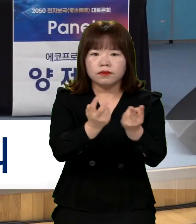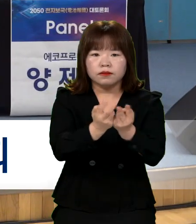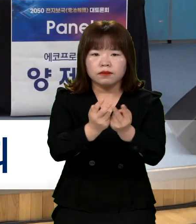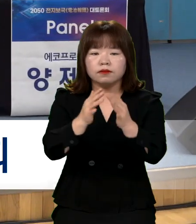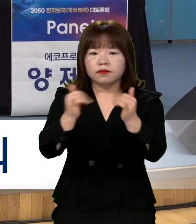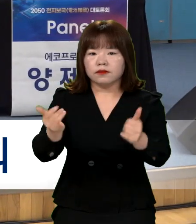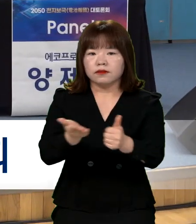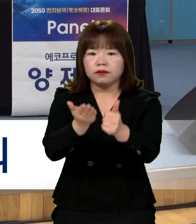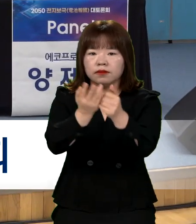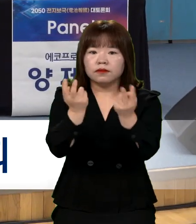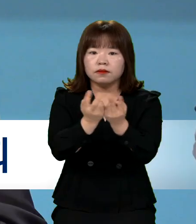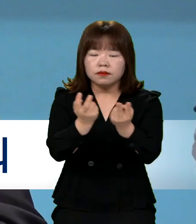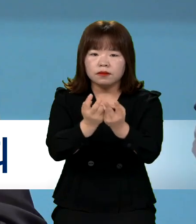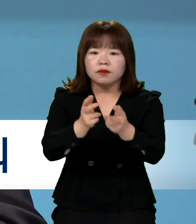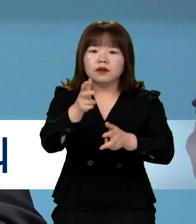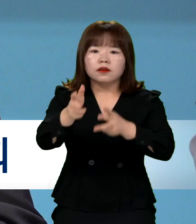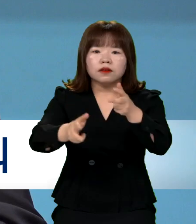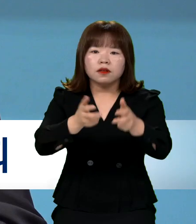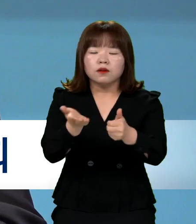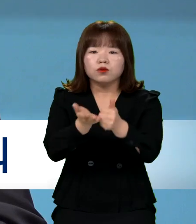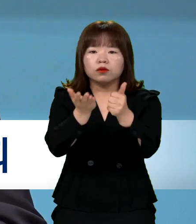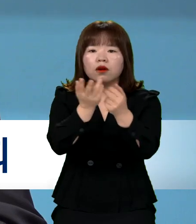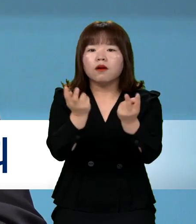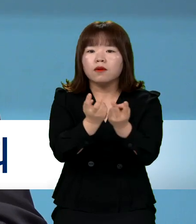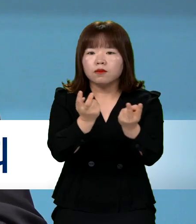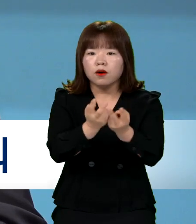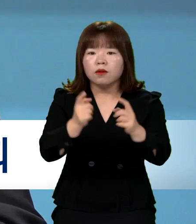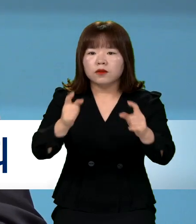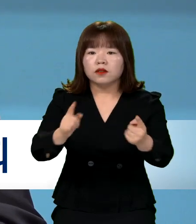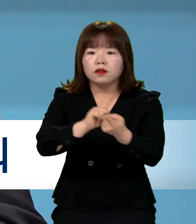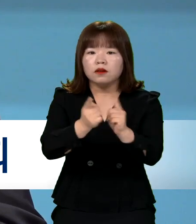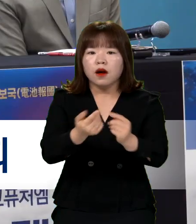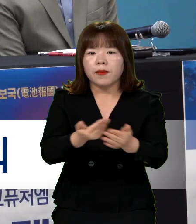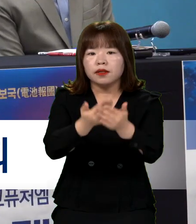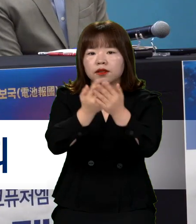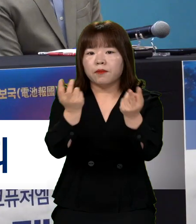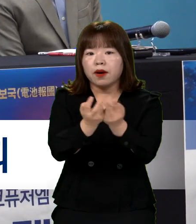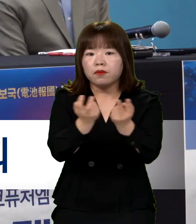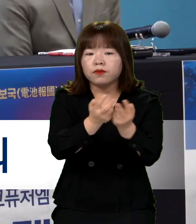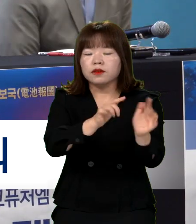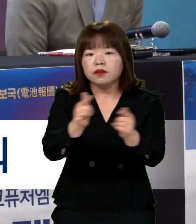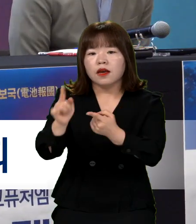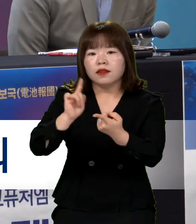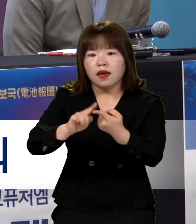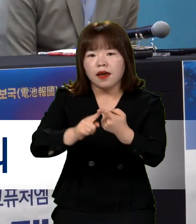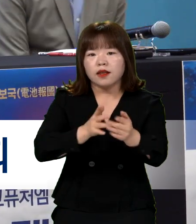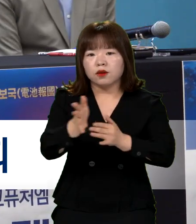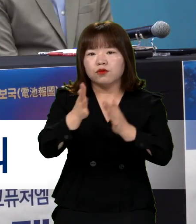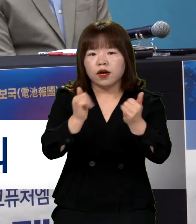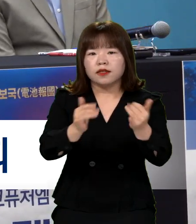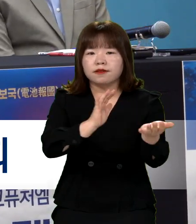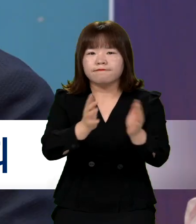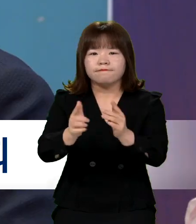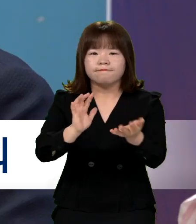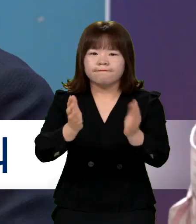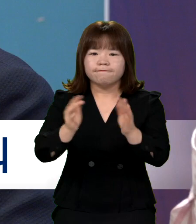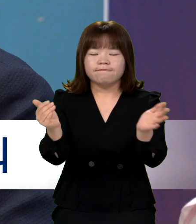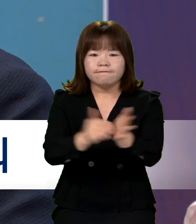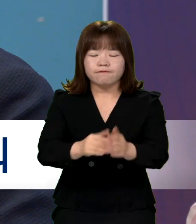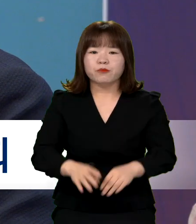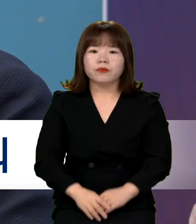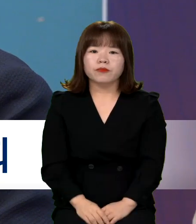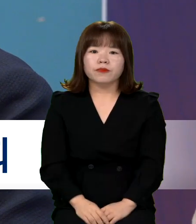대응방안과 인력 양성 방안 산업 육성전략 지역 상생방안 등에 대해 각 분야 전문가들이